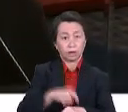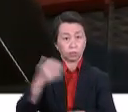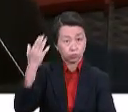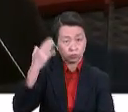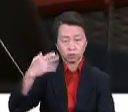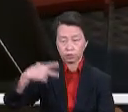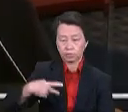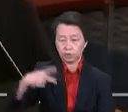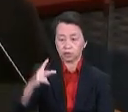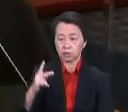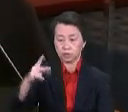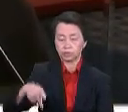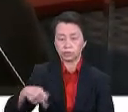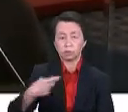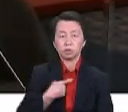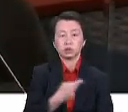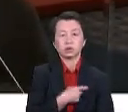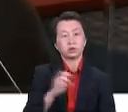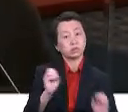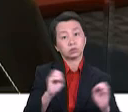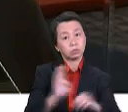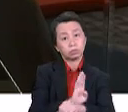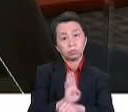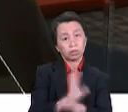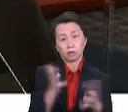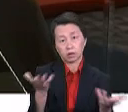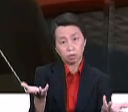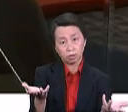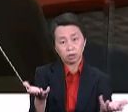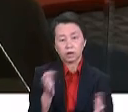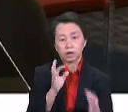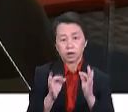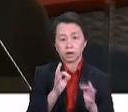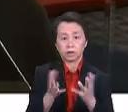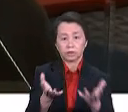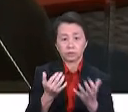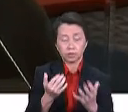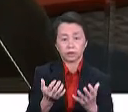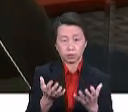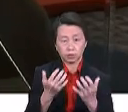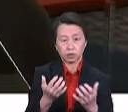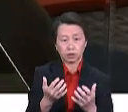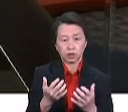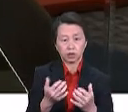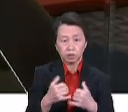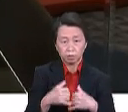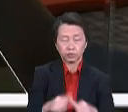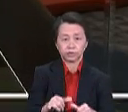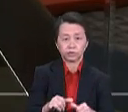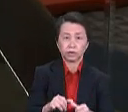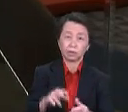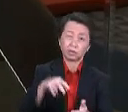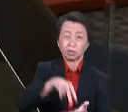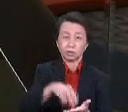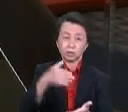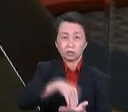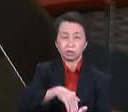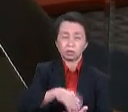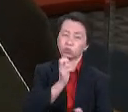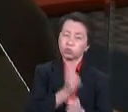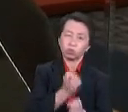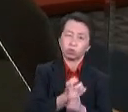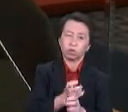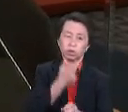PKP, kami kan tiada bisnes. Kalau kita nak stay afloat, it's difficult sebab kita